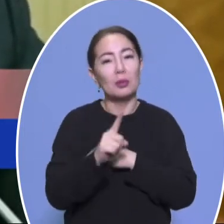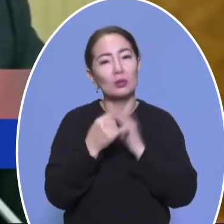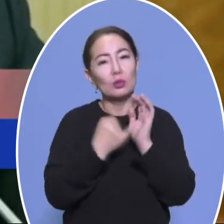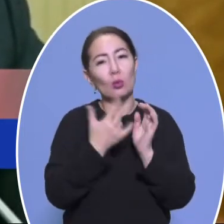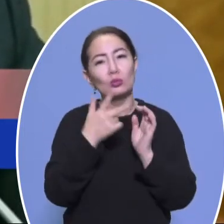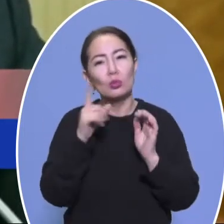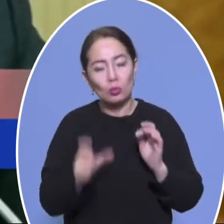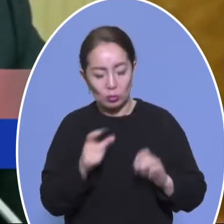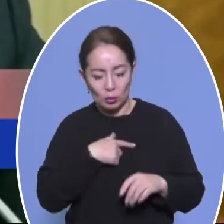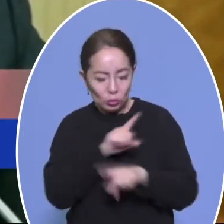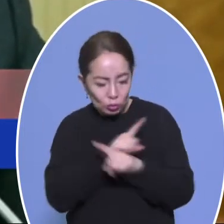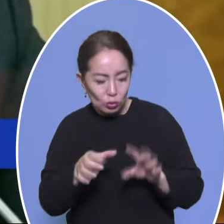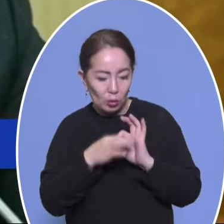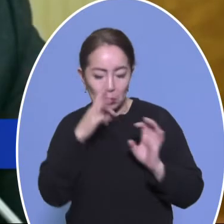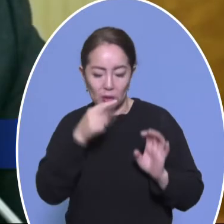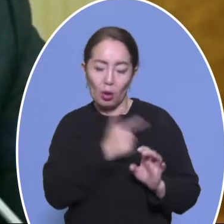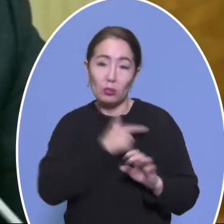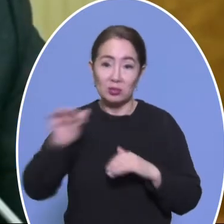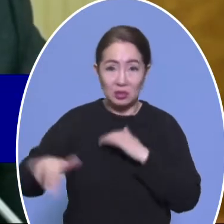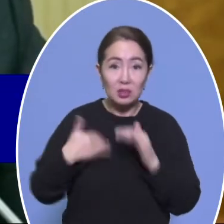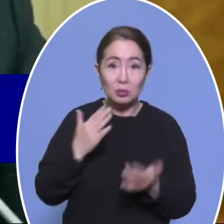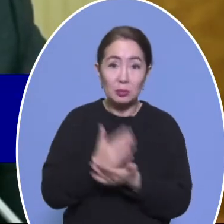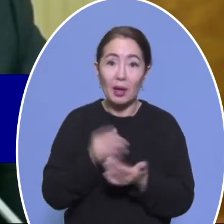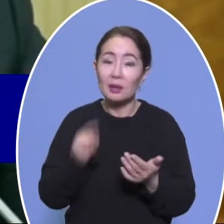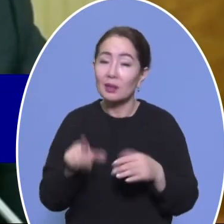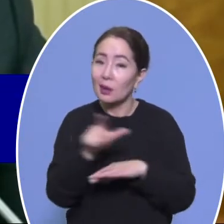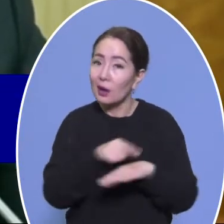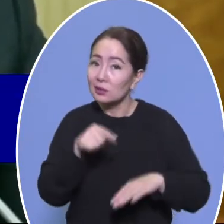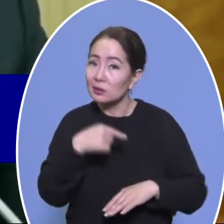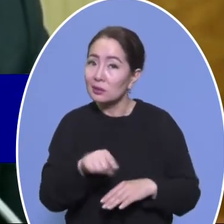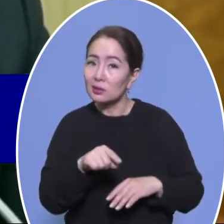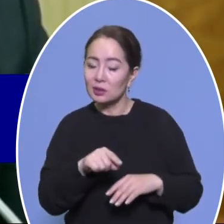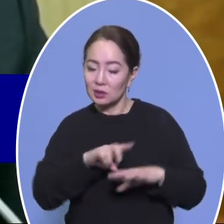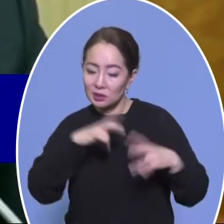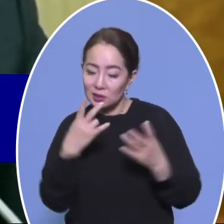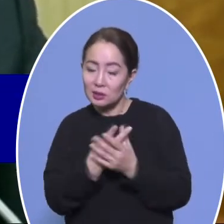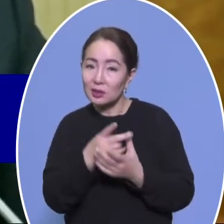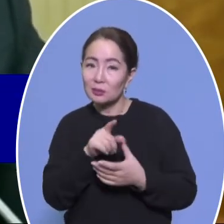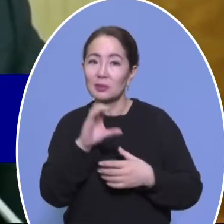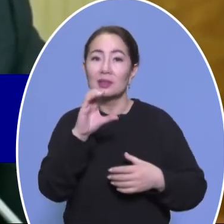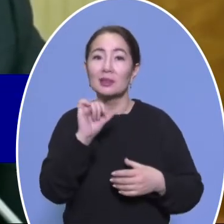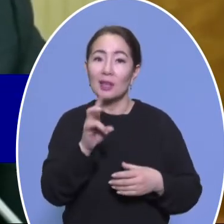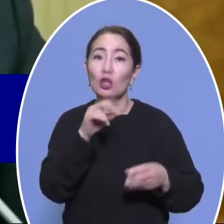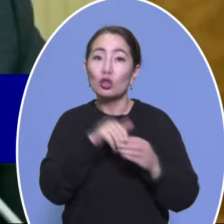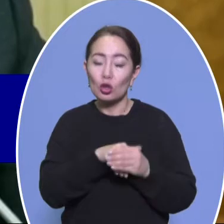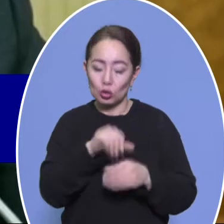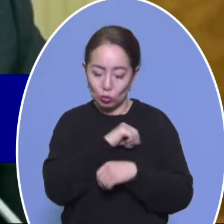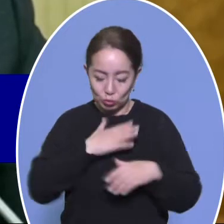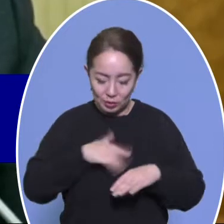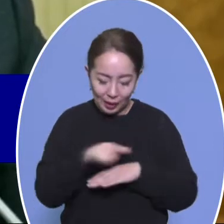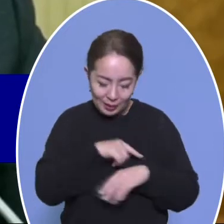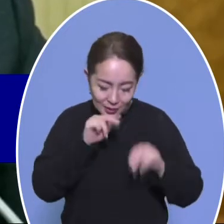1,631 иргэнээс зөрчил мэдээлэл манад ирүүлсэн байна. За газрын мөн одоо нэгдмэл санд одоо бас өөрийнхөө